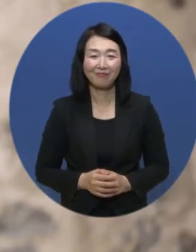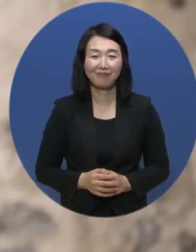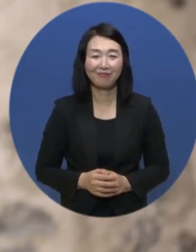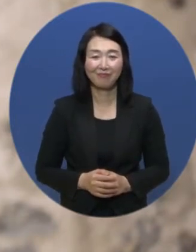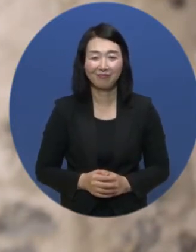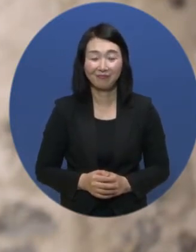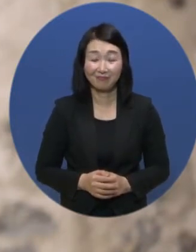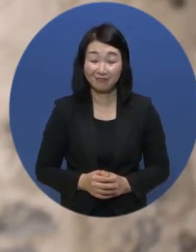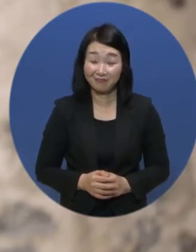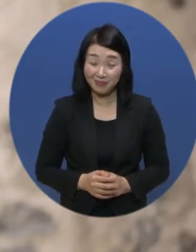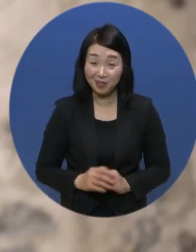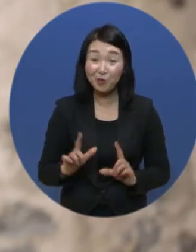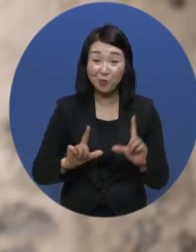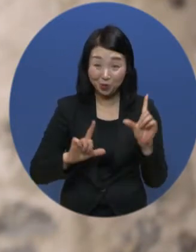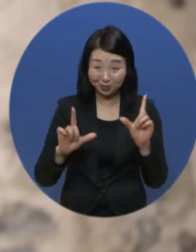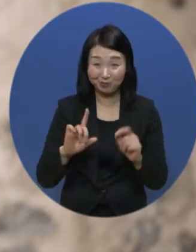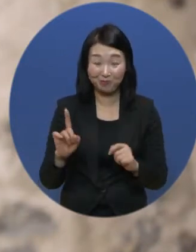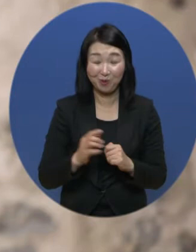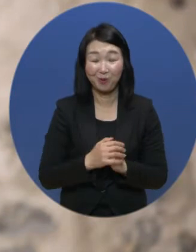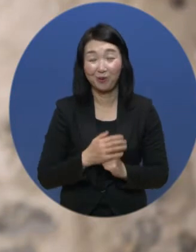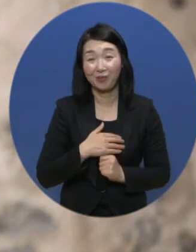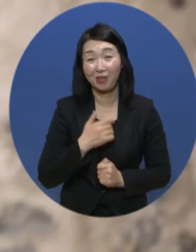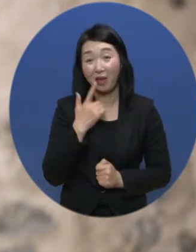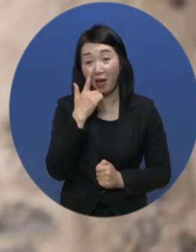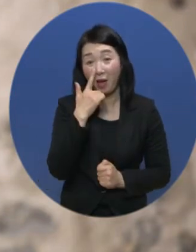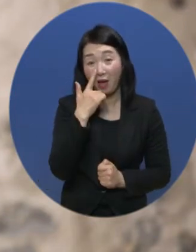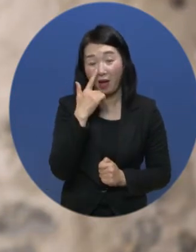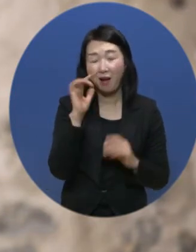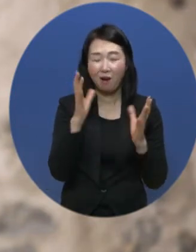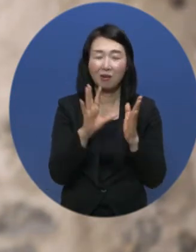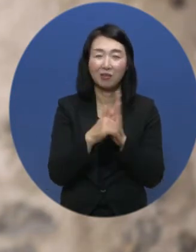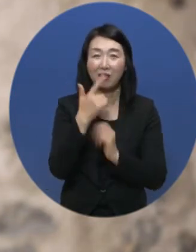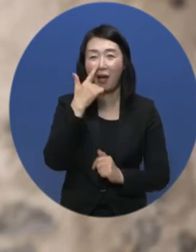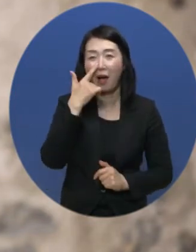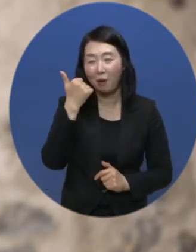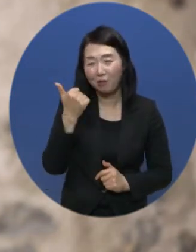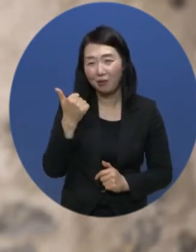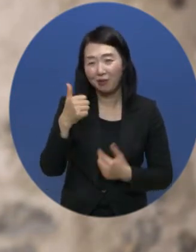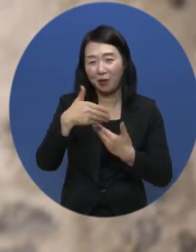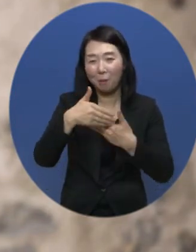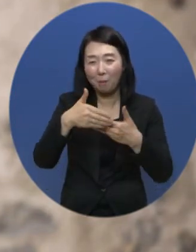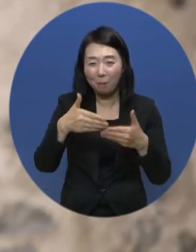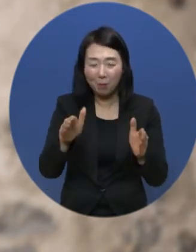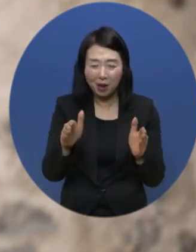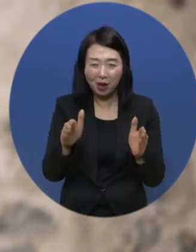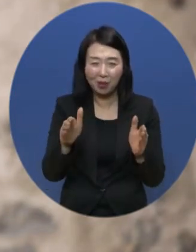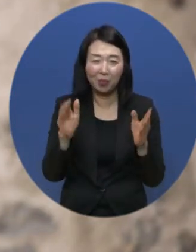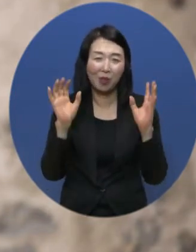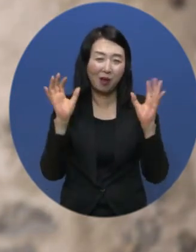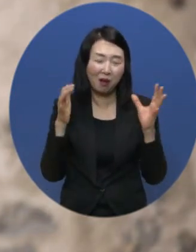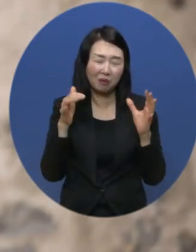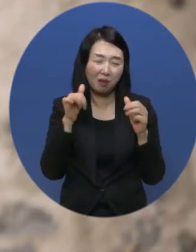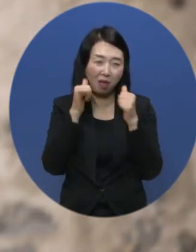그것은 마치 어릴 적 아버지에게, 반 아이들에게 괴롭힘을 당하던 저